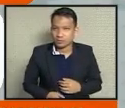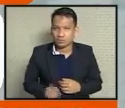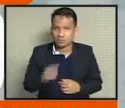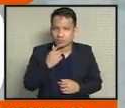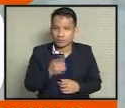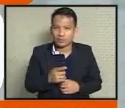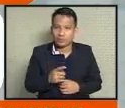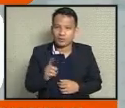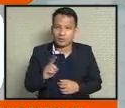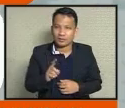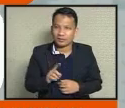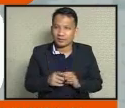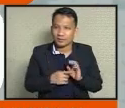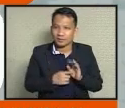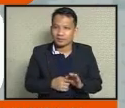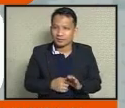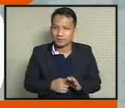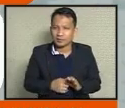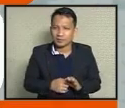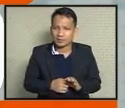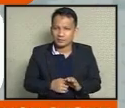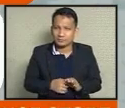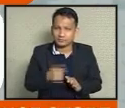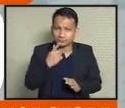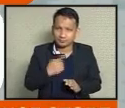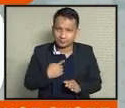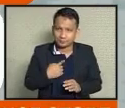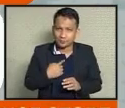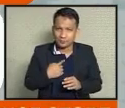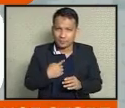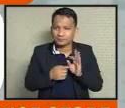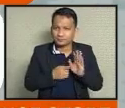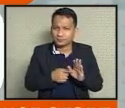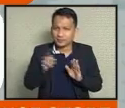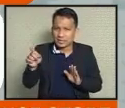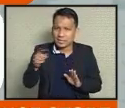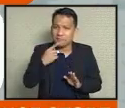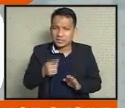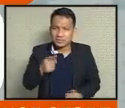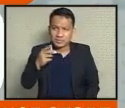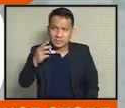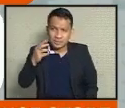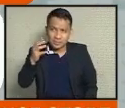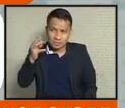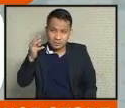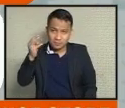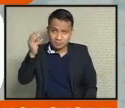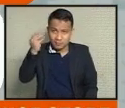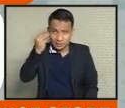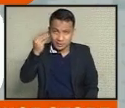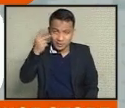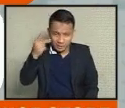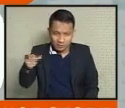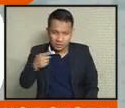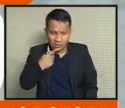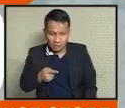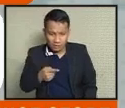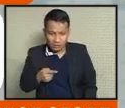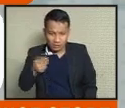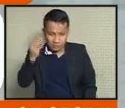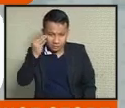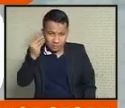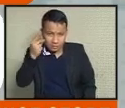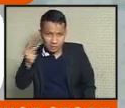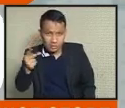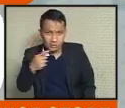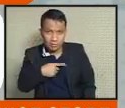video. Definitely, it is, I said it. But you know, kasi siyempre, ayun yung way ni Makagago. But then,